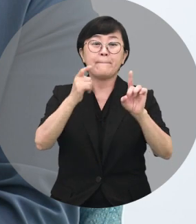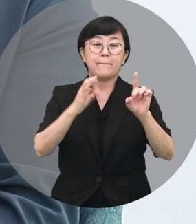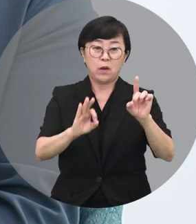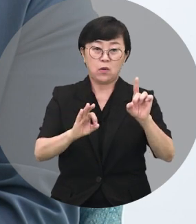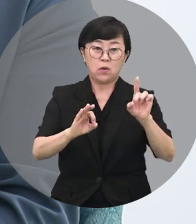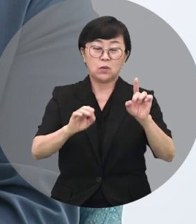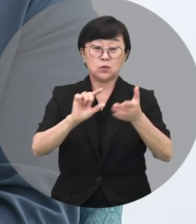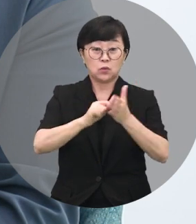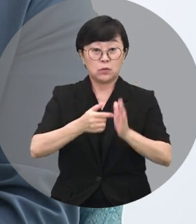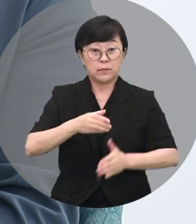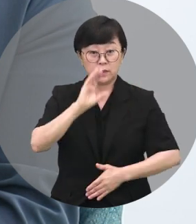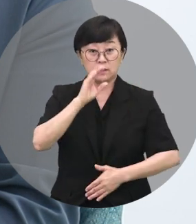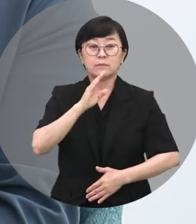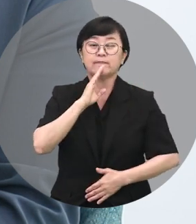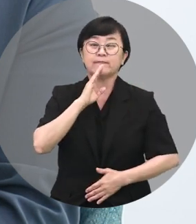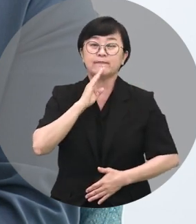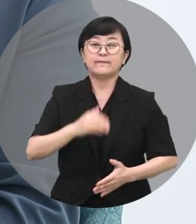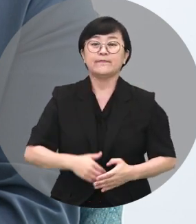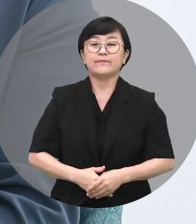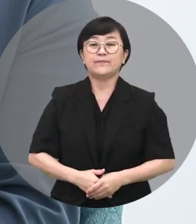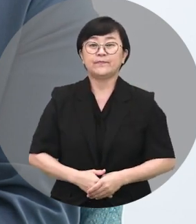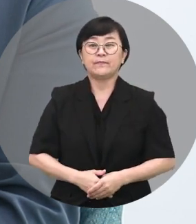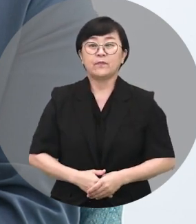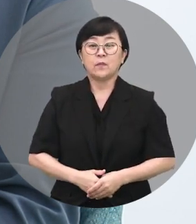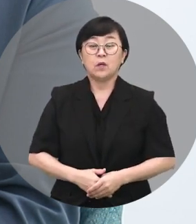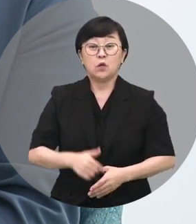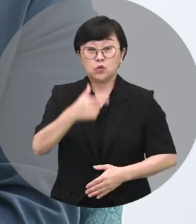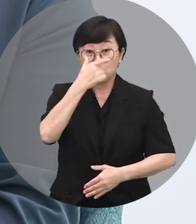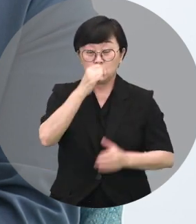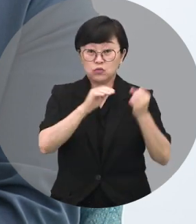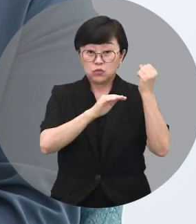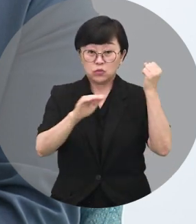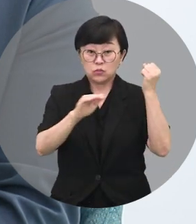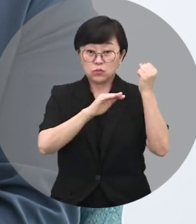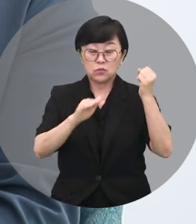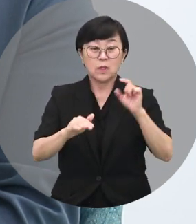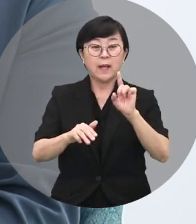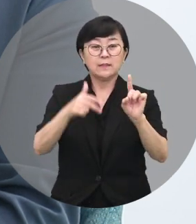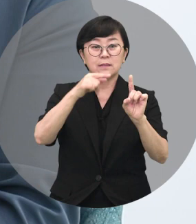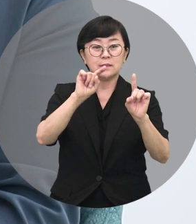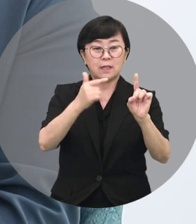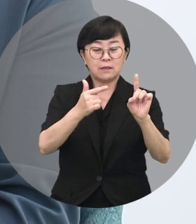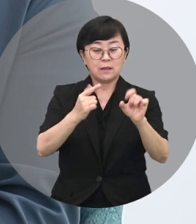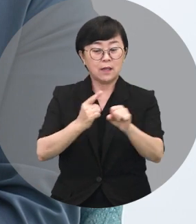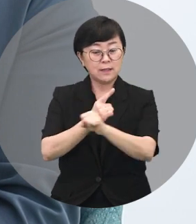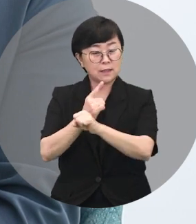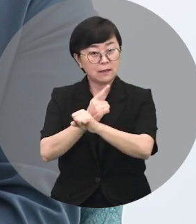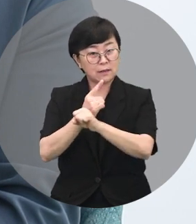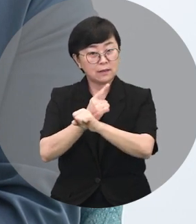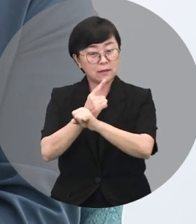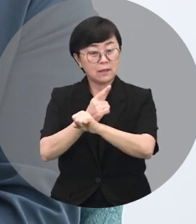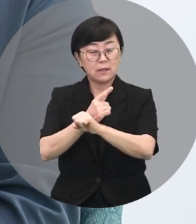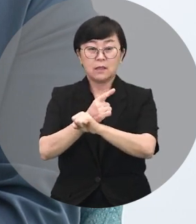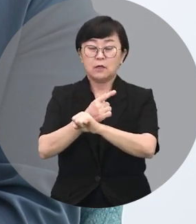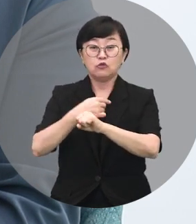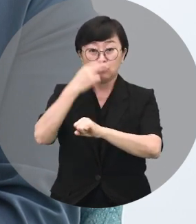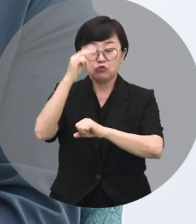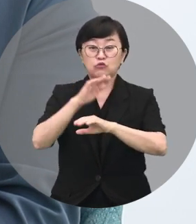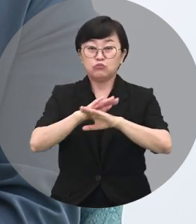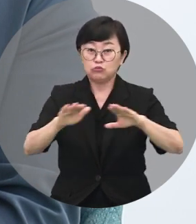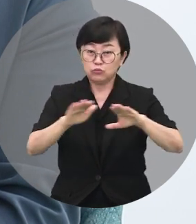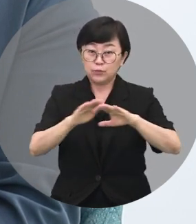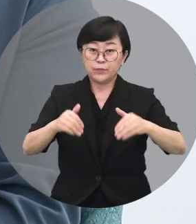병 정도를 마시는 경우가 많습니다. 이는 소주 기준으로 한 잔당 약 1시간 정도 알코올 분해가